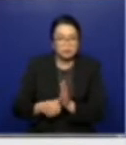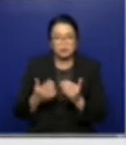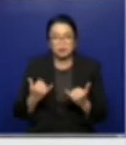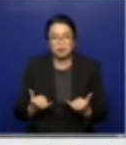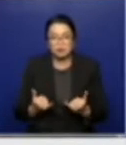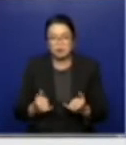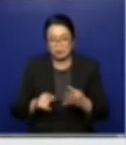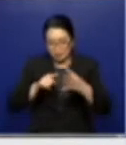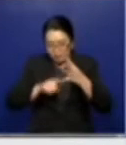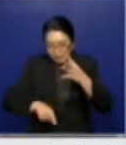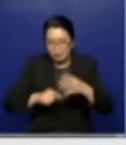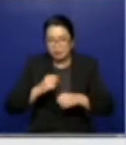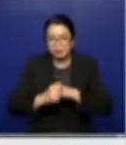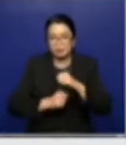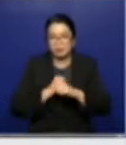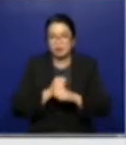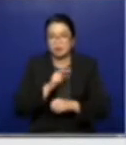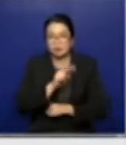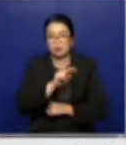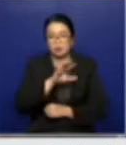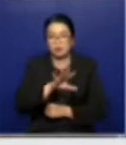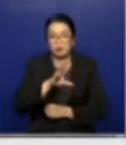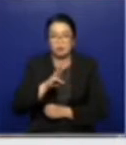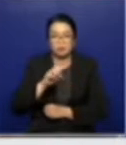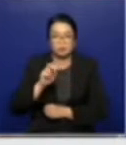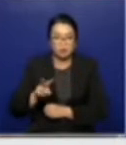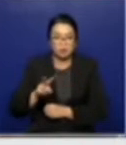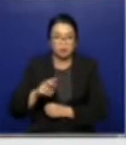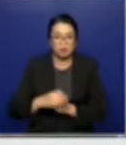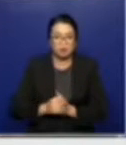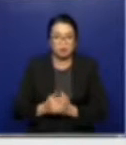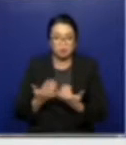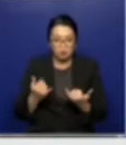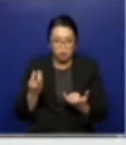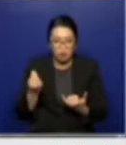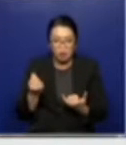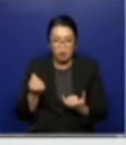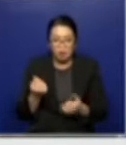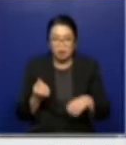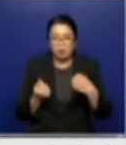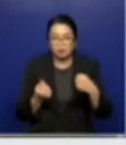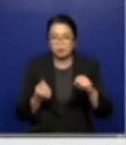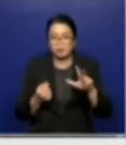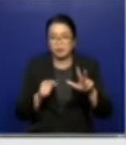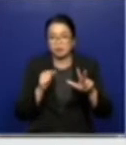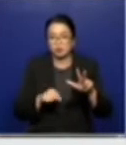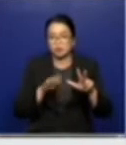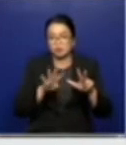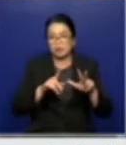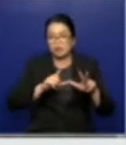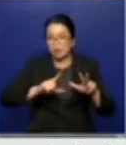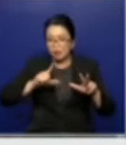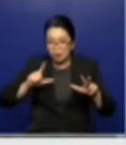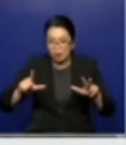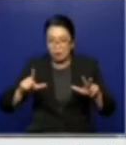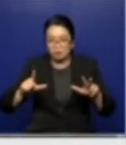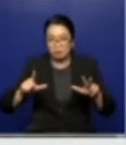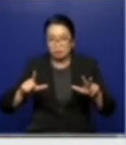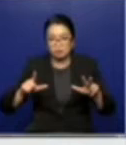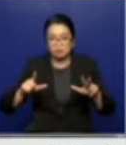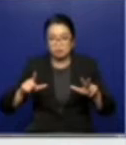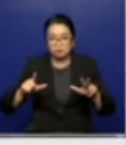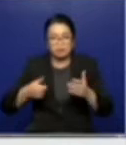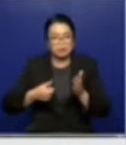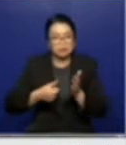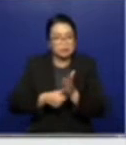ปี2562ปาเข้าไป 13.4 ล้านล้านบาทเข้าไปแล้วหนี้